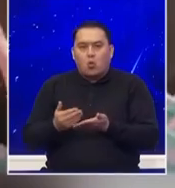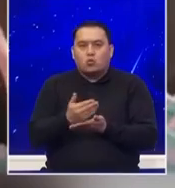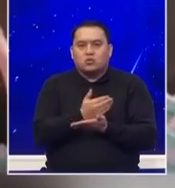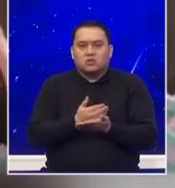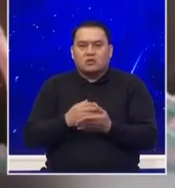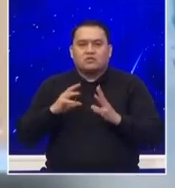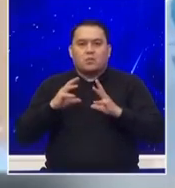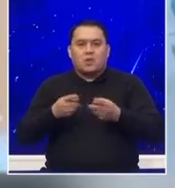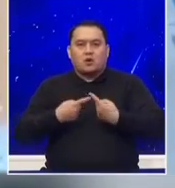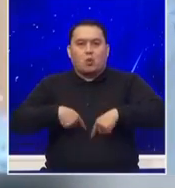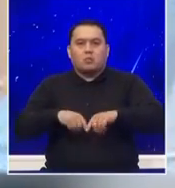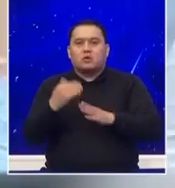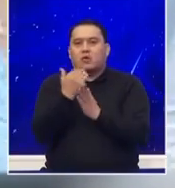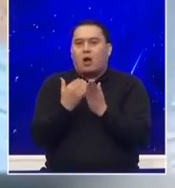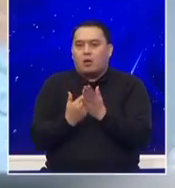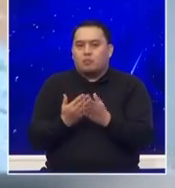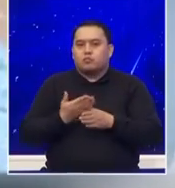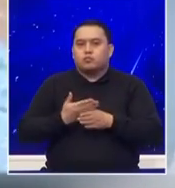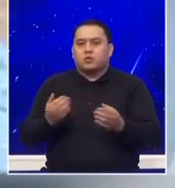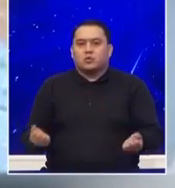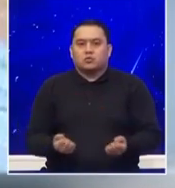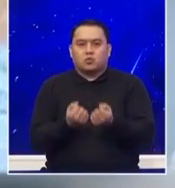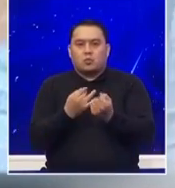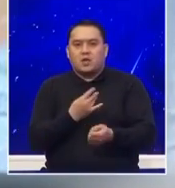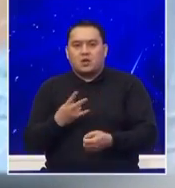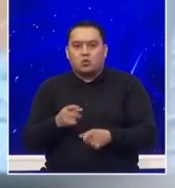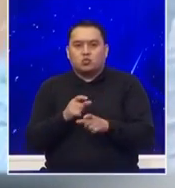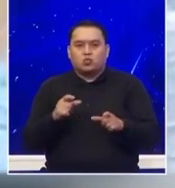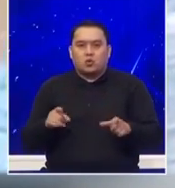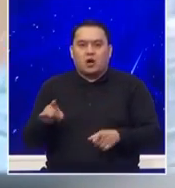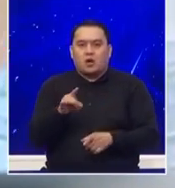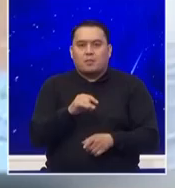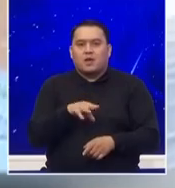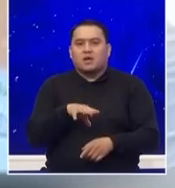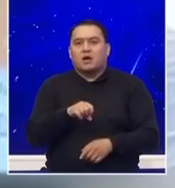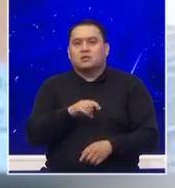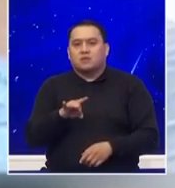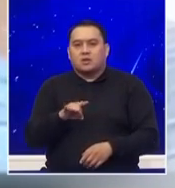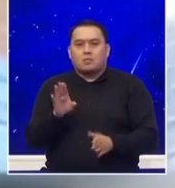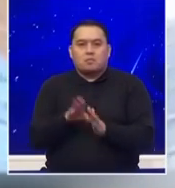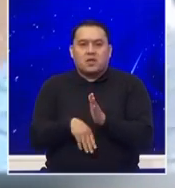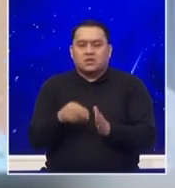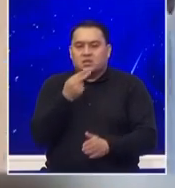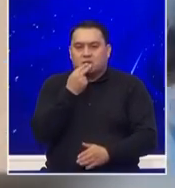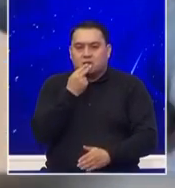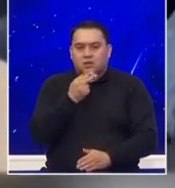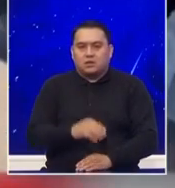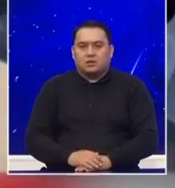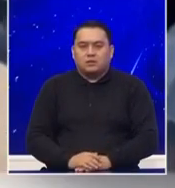Сейчас Всемирная продовольственная программа оказывает поддержку полумиллиону жителей южных районов Мадагаскара, оставшихся без еды.